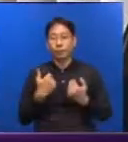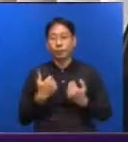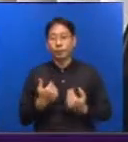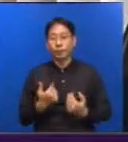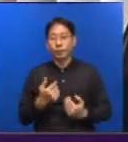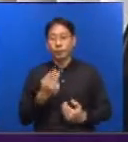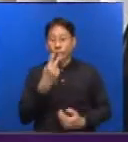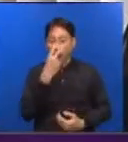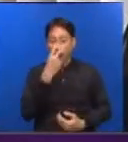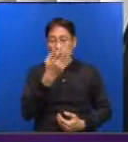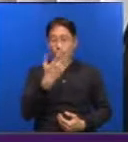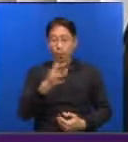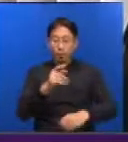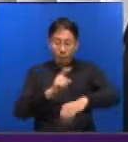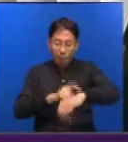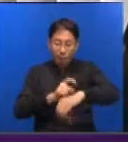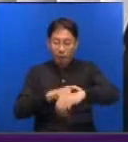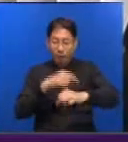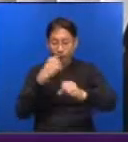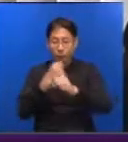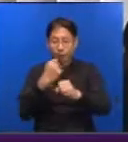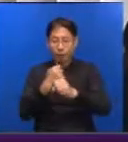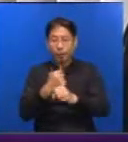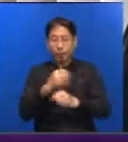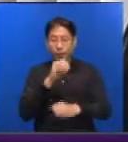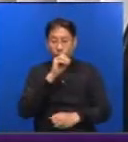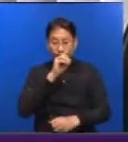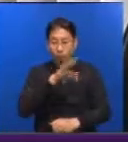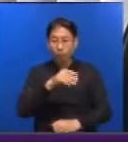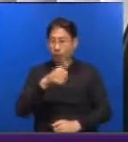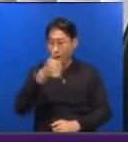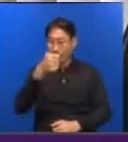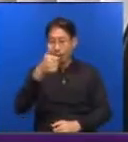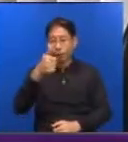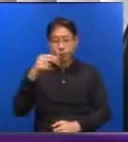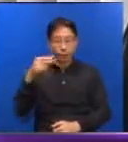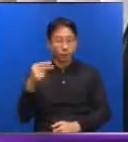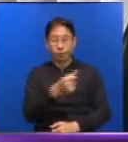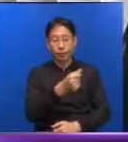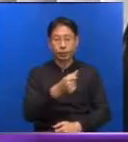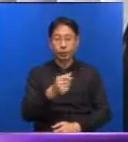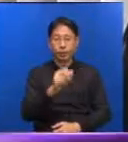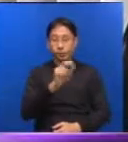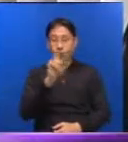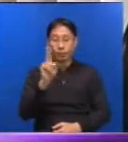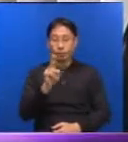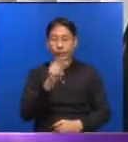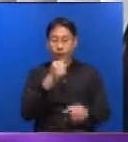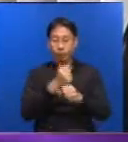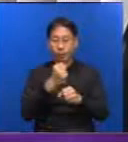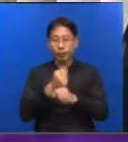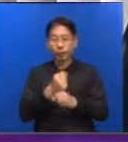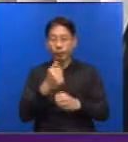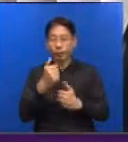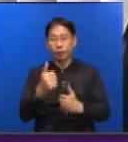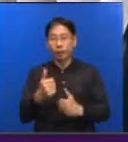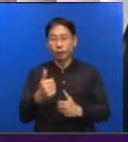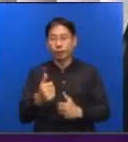ถ้ามองจากปาบห grindarsfinเราสามาถสั่งการลไปได cascadeและ Germany can